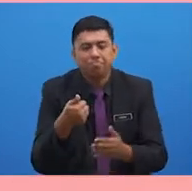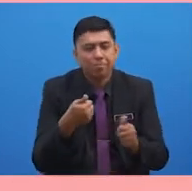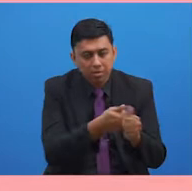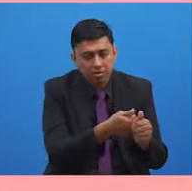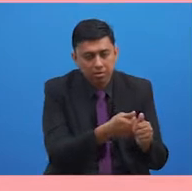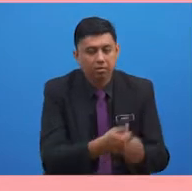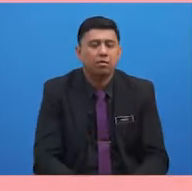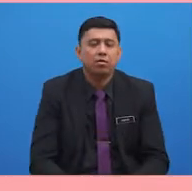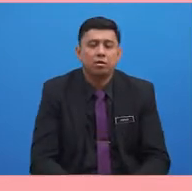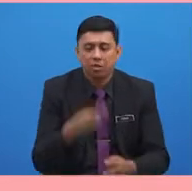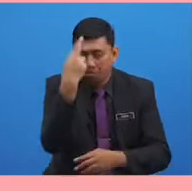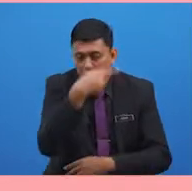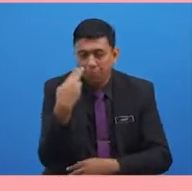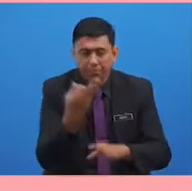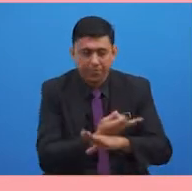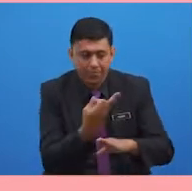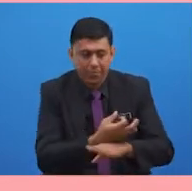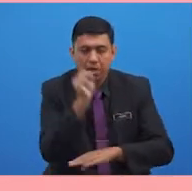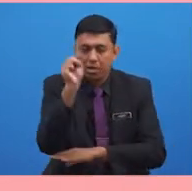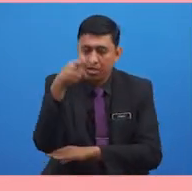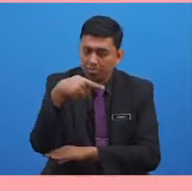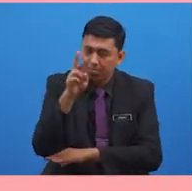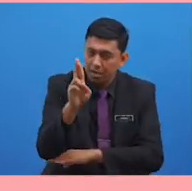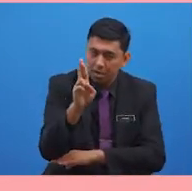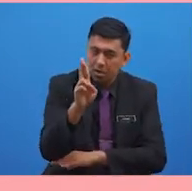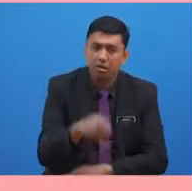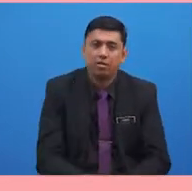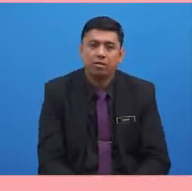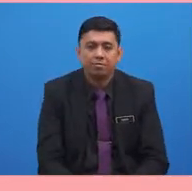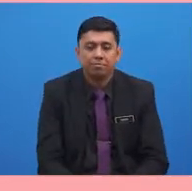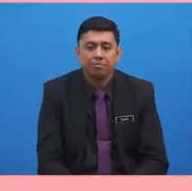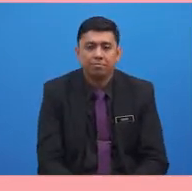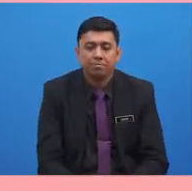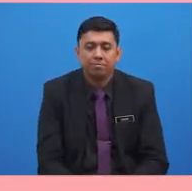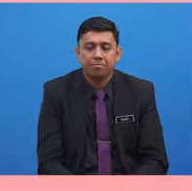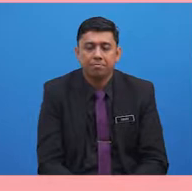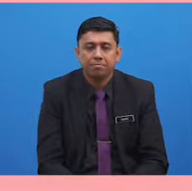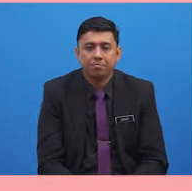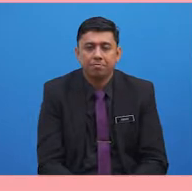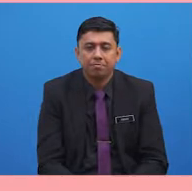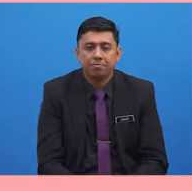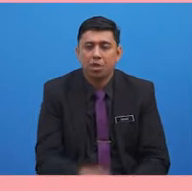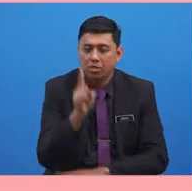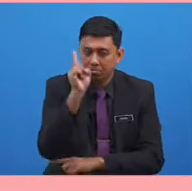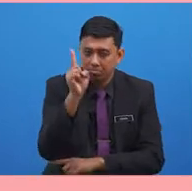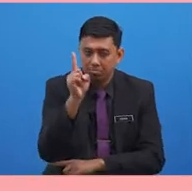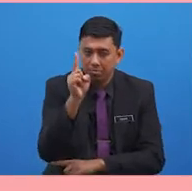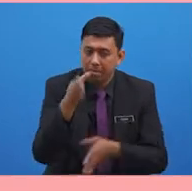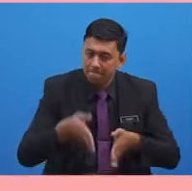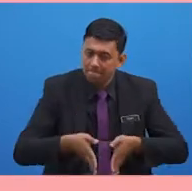berikut merupakan fungsi Suruhanjaya Pilihan Raya Malaysia?